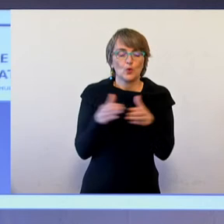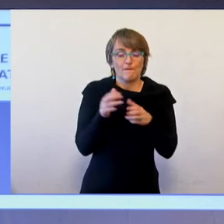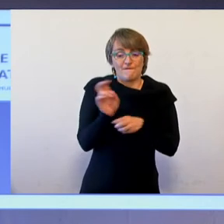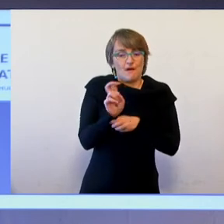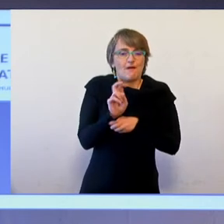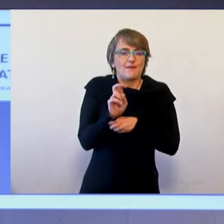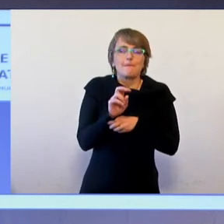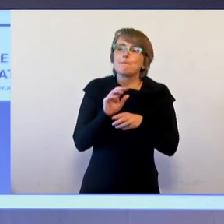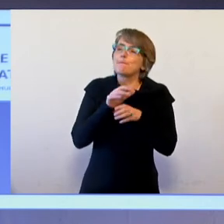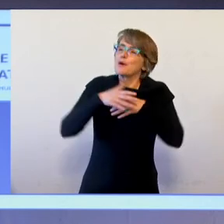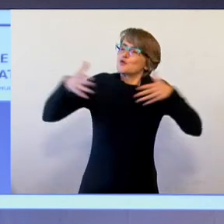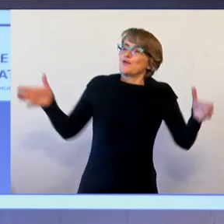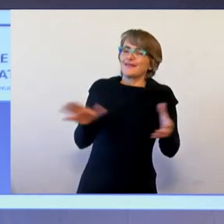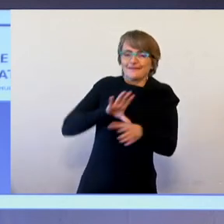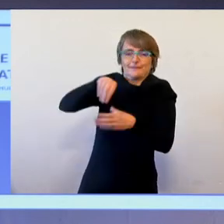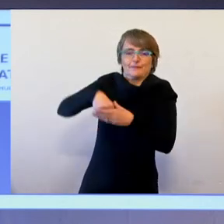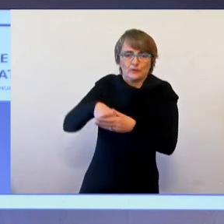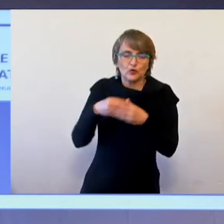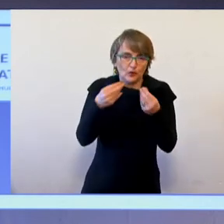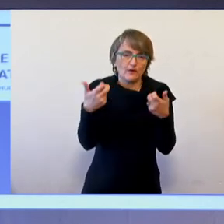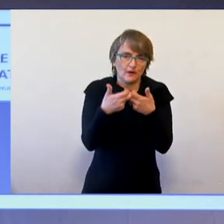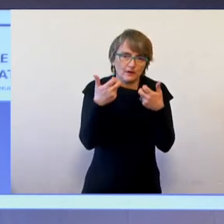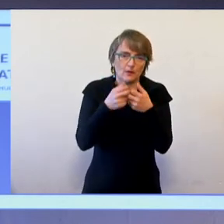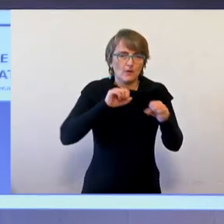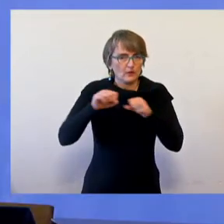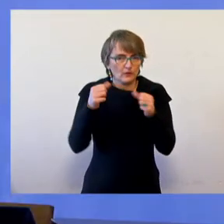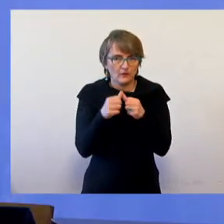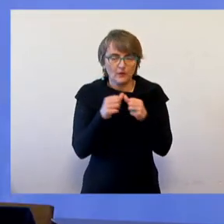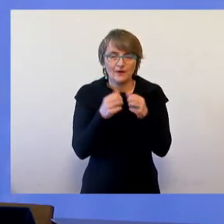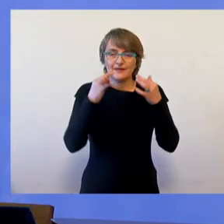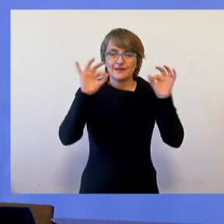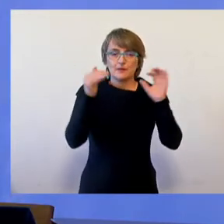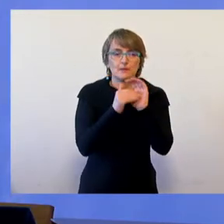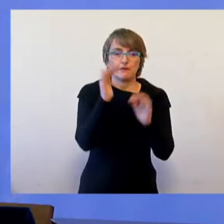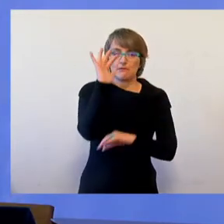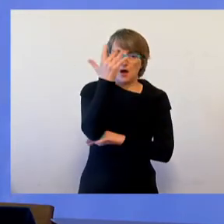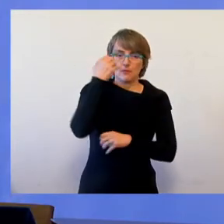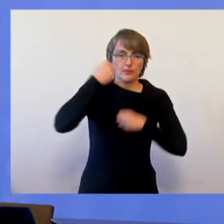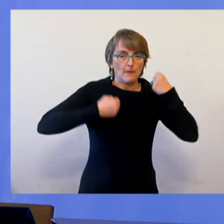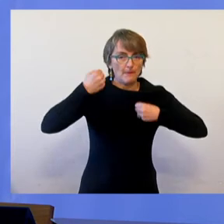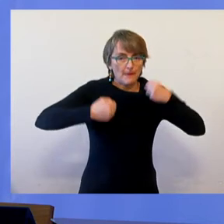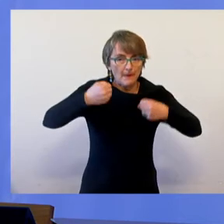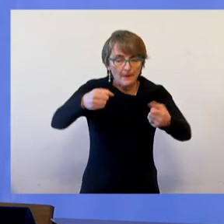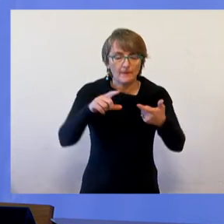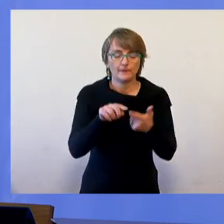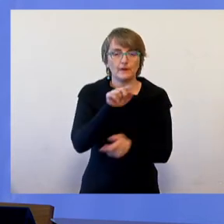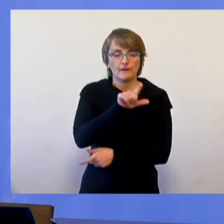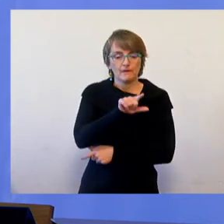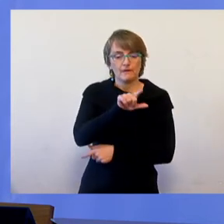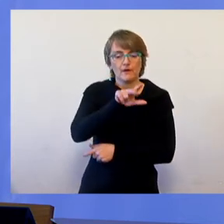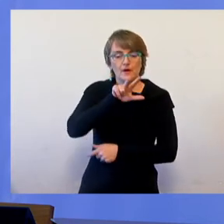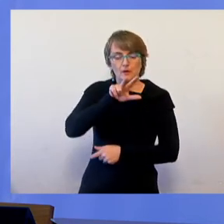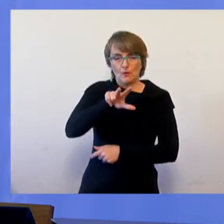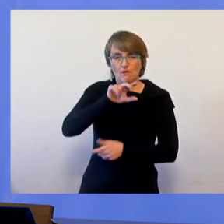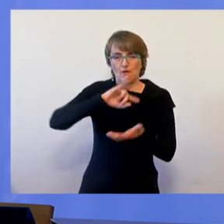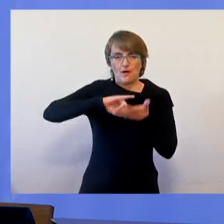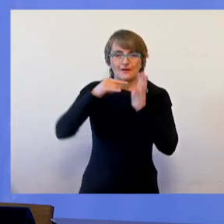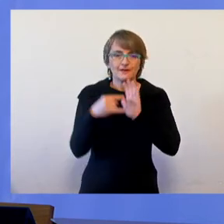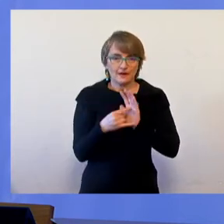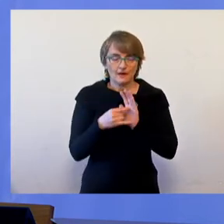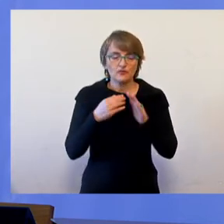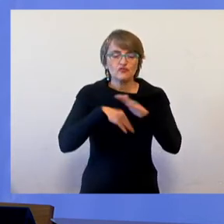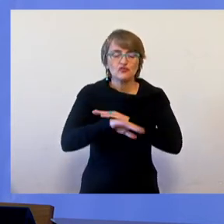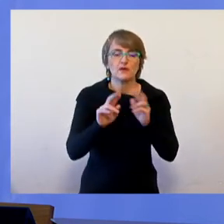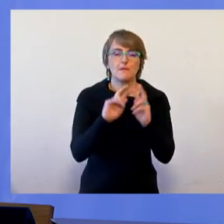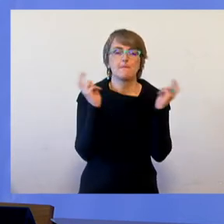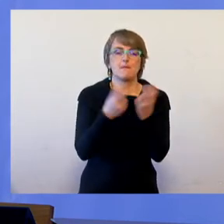majorité. Quelques exemples. 10 000 arbres plantés, 23 hectares sanctuarisés au parc